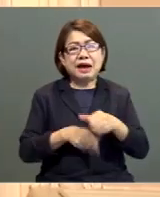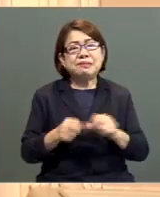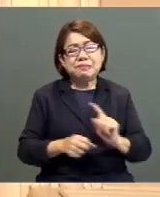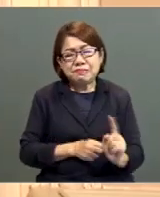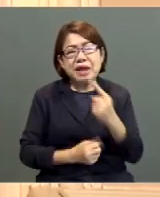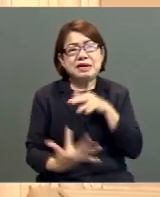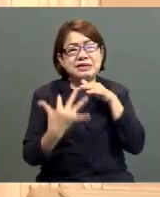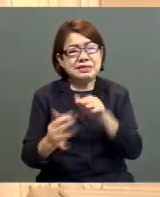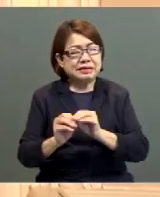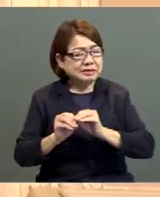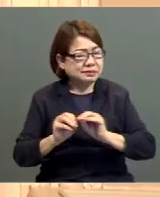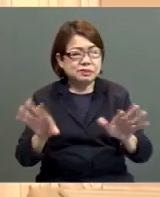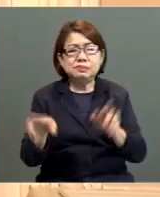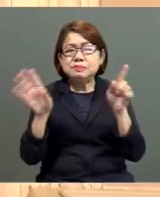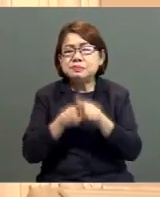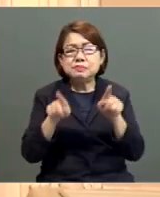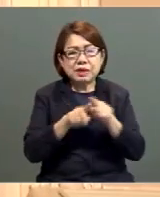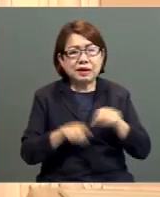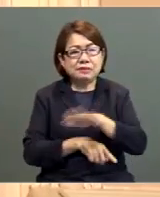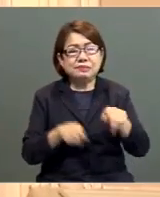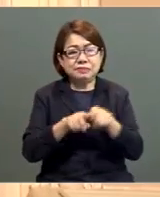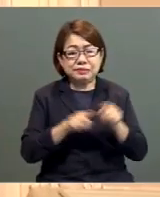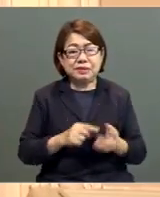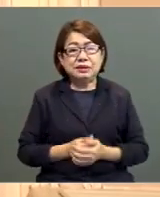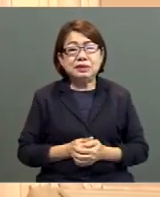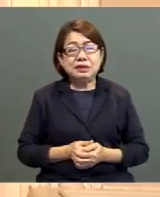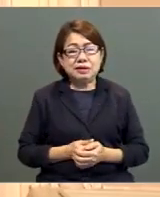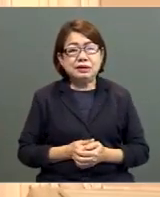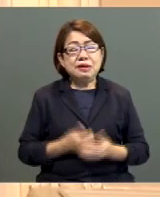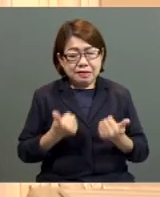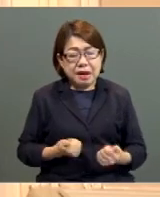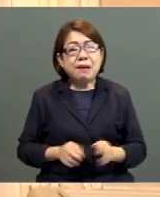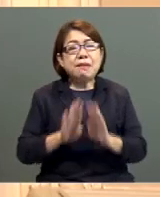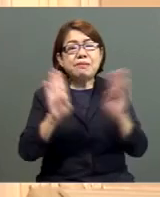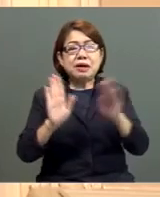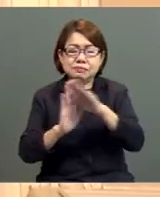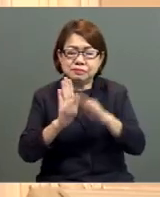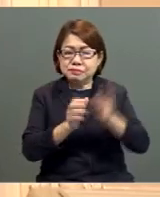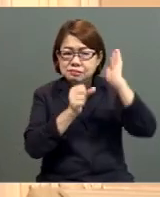ภาพไปในทิศทางเดียวกันหรือ Single Voice โดยจะมีการแถลงข่าว